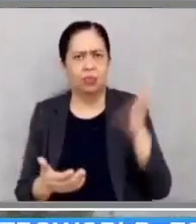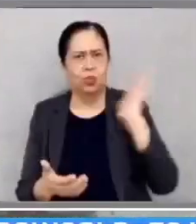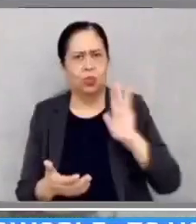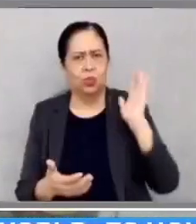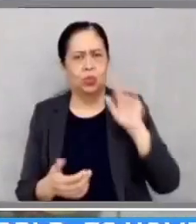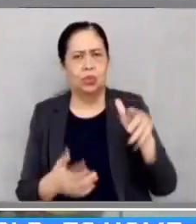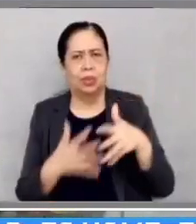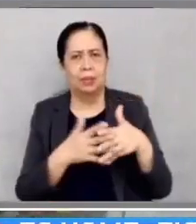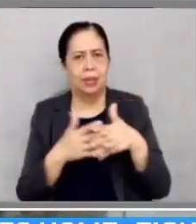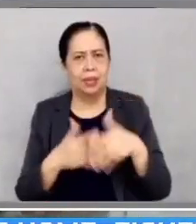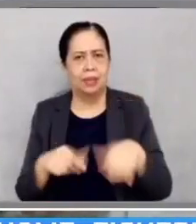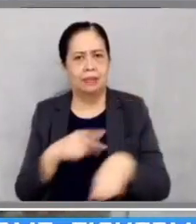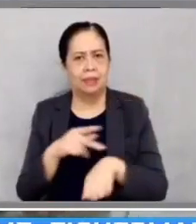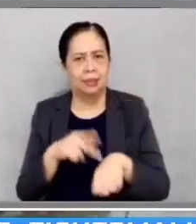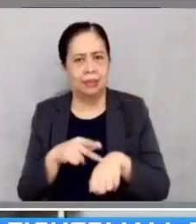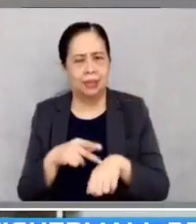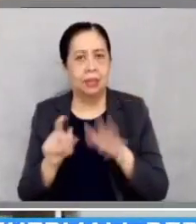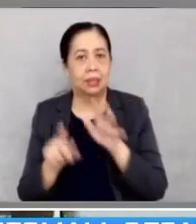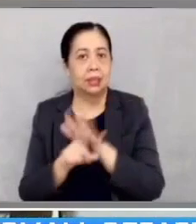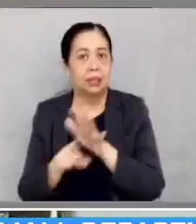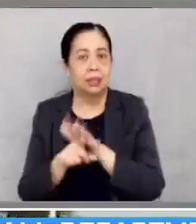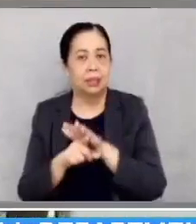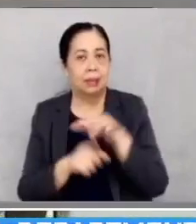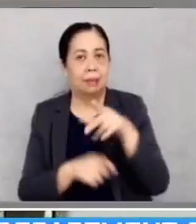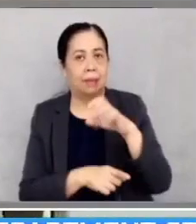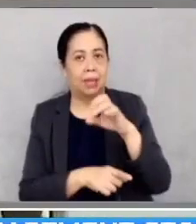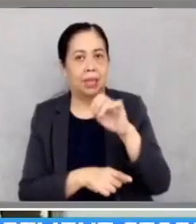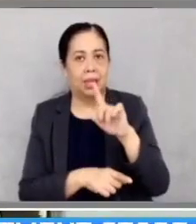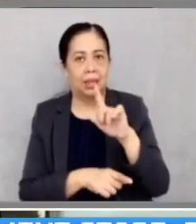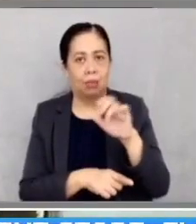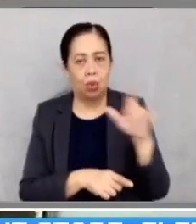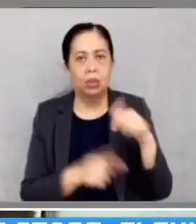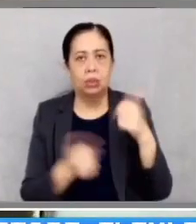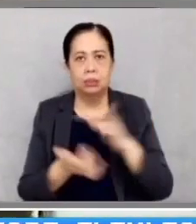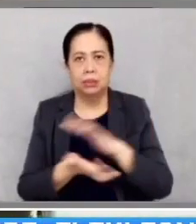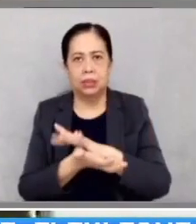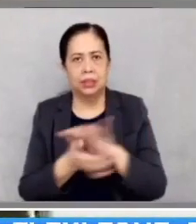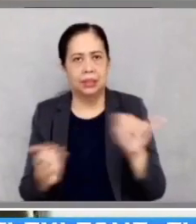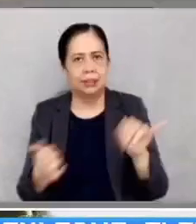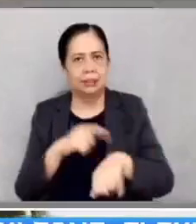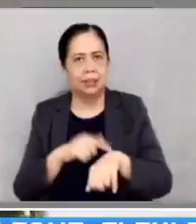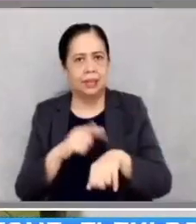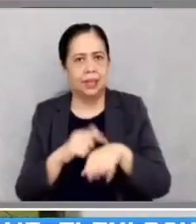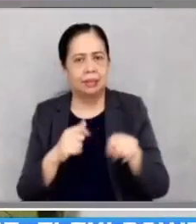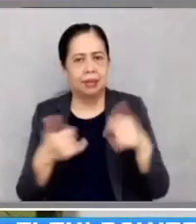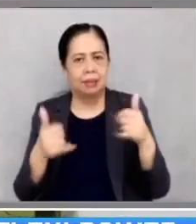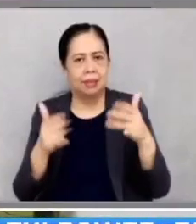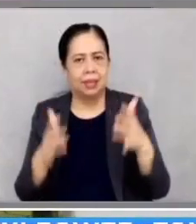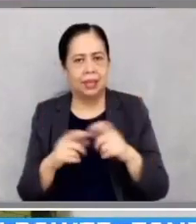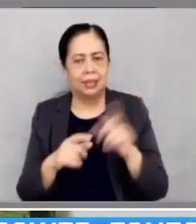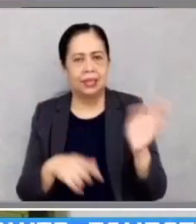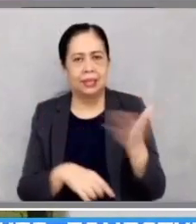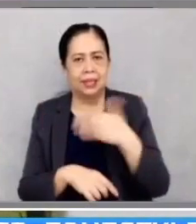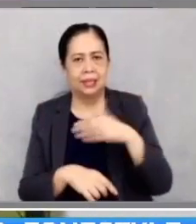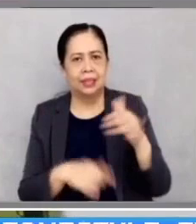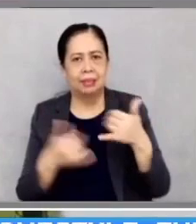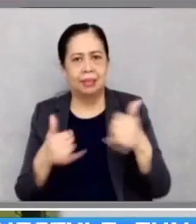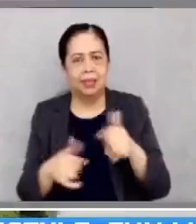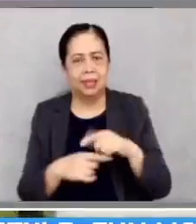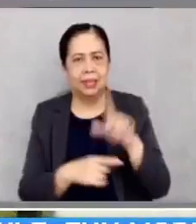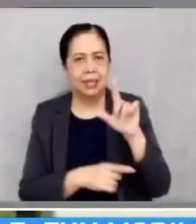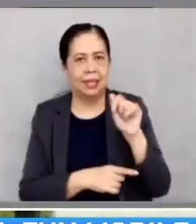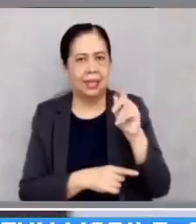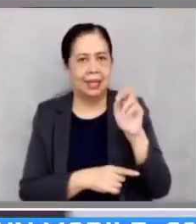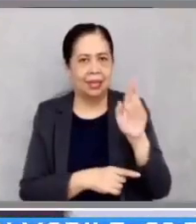sa Pilipinas, sumikat ang pickleball nitong pandemya, kung kailan din naging pickleball players ang tennis players na sina Leander Lazaro at